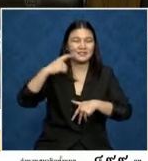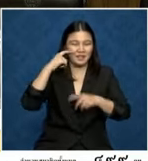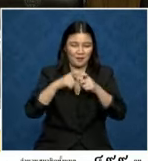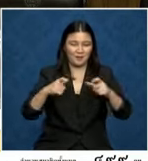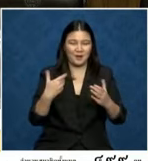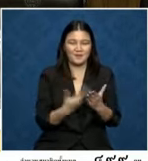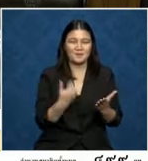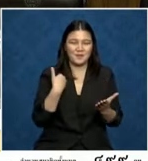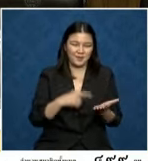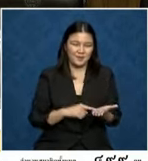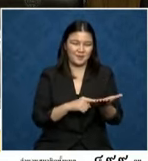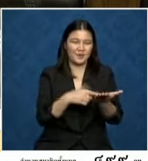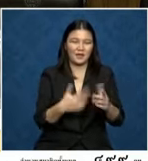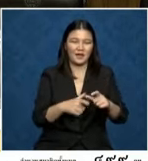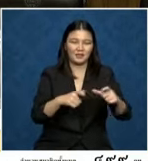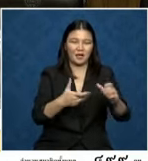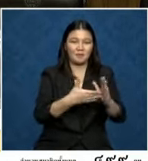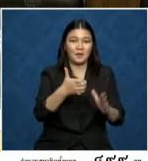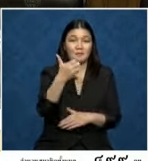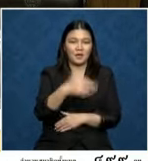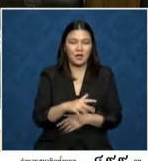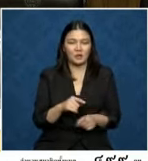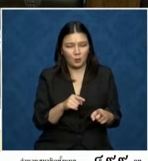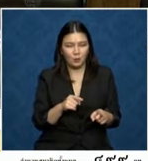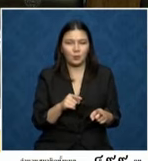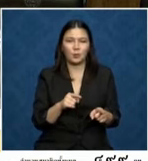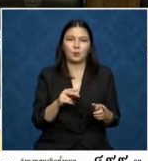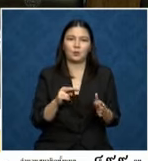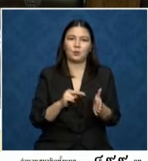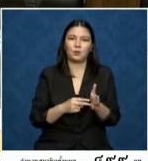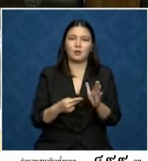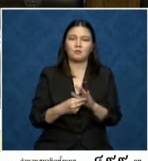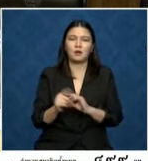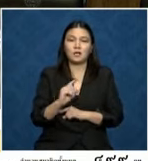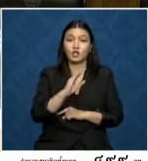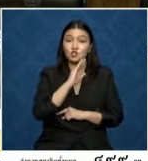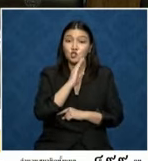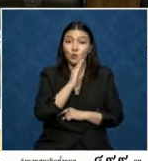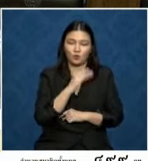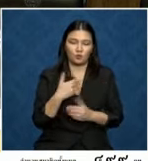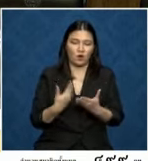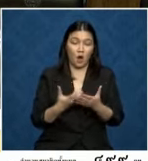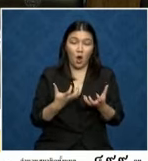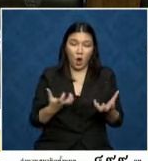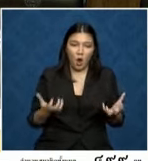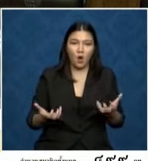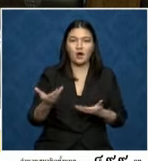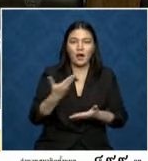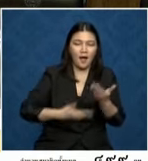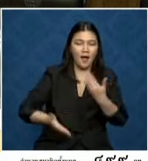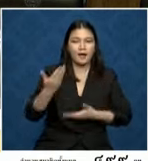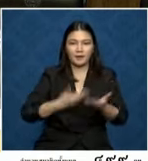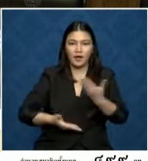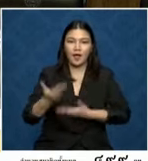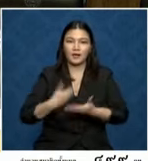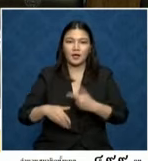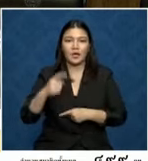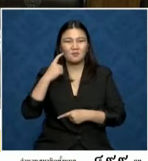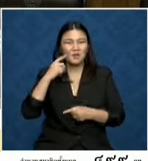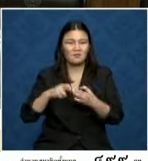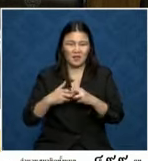ายเช็คก็คงจะทราบว่าการค้าขายโดยสุจริตนะครับสามารถที่จะเกิดปัญหาในเรื่องของการค้า